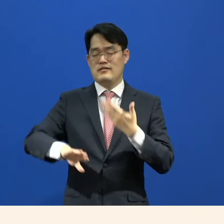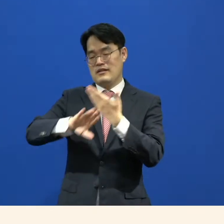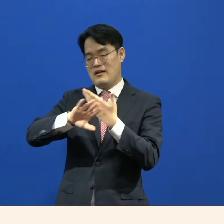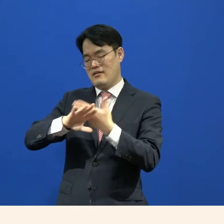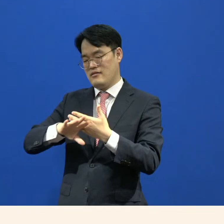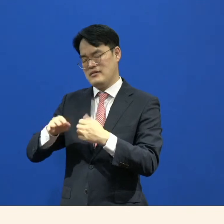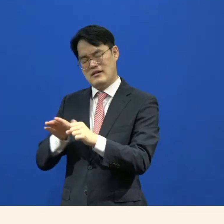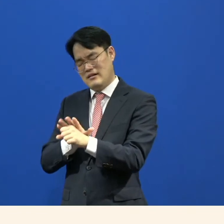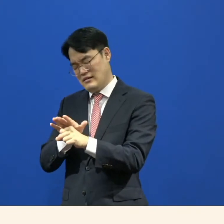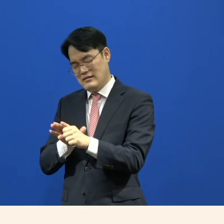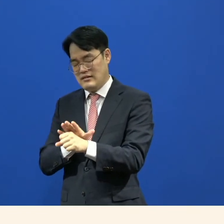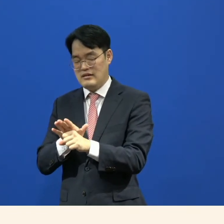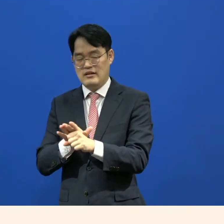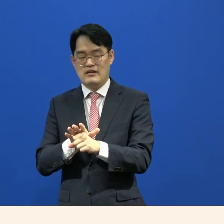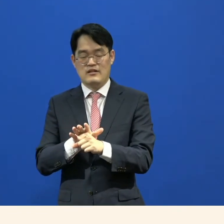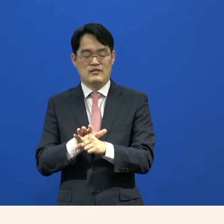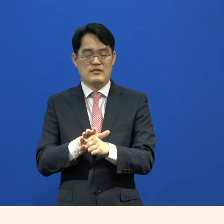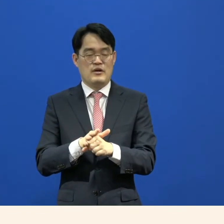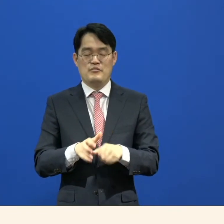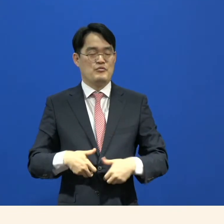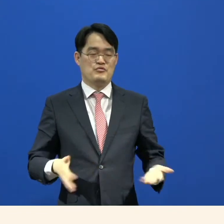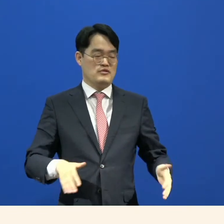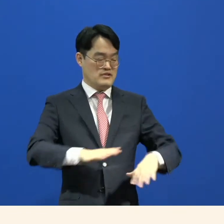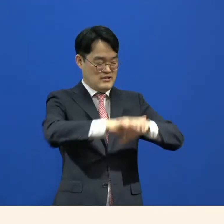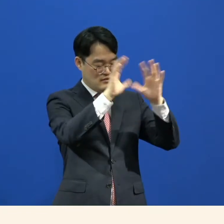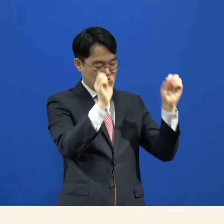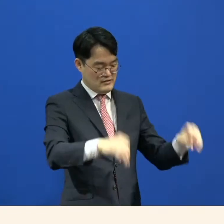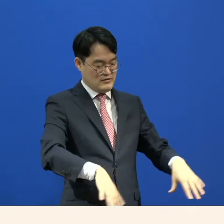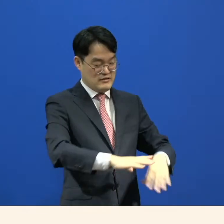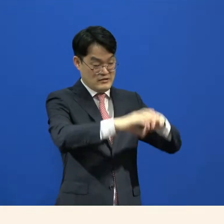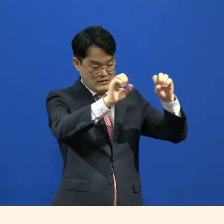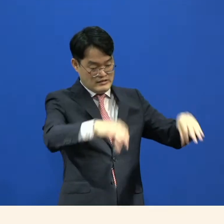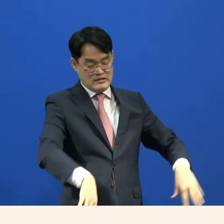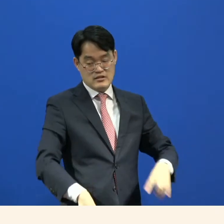없습니다. 다 헛된 것입니다.